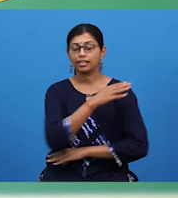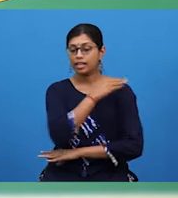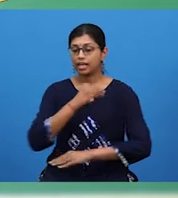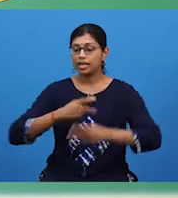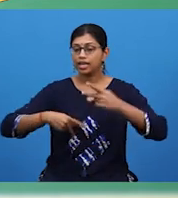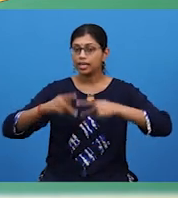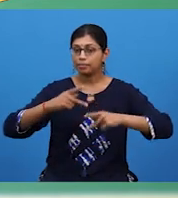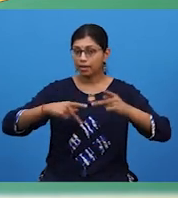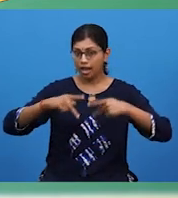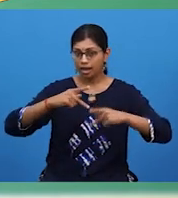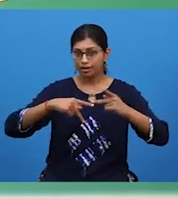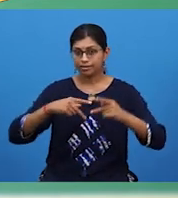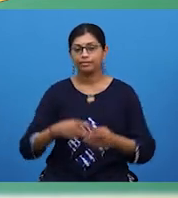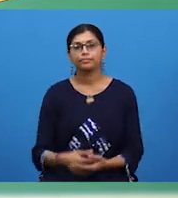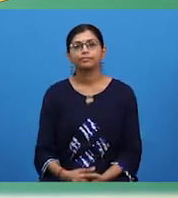kimia.